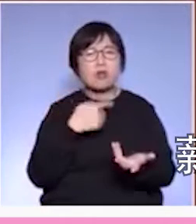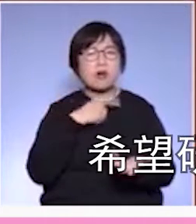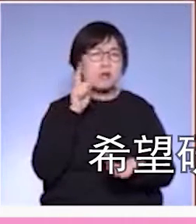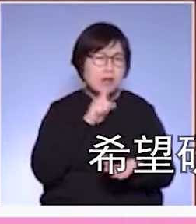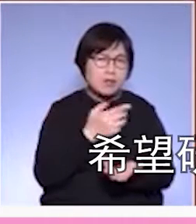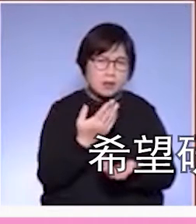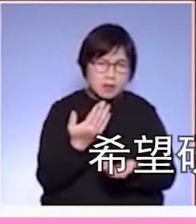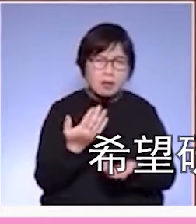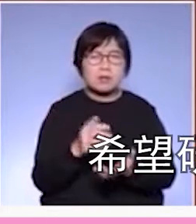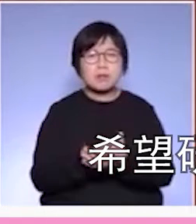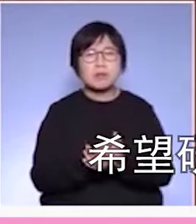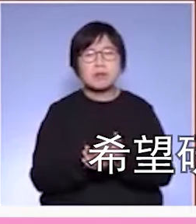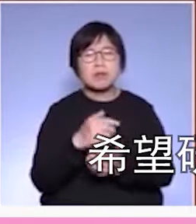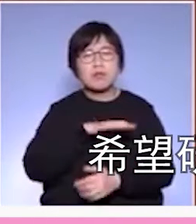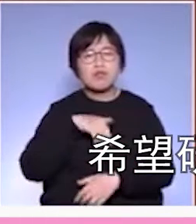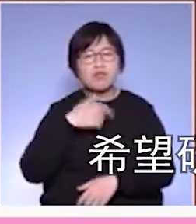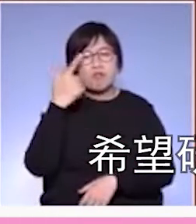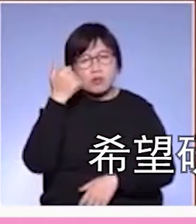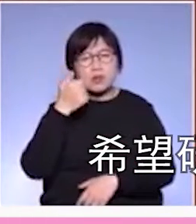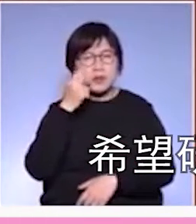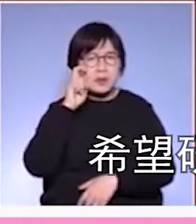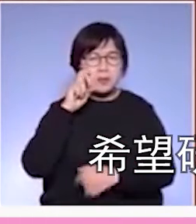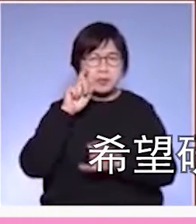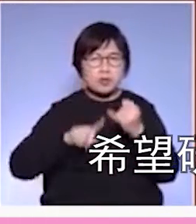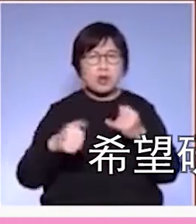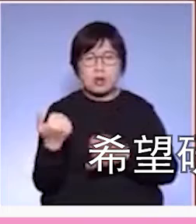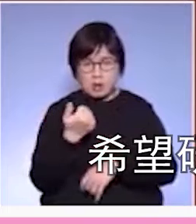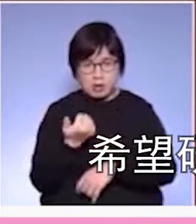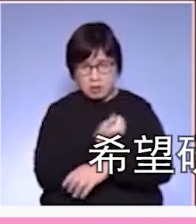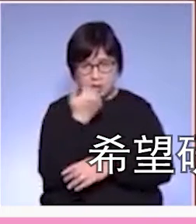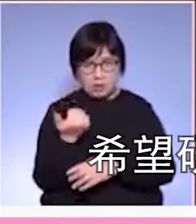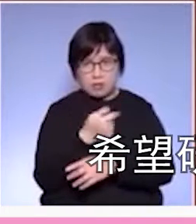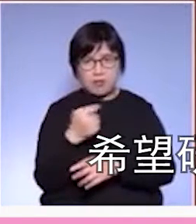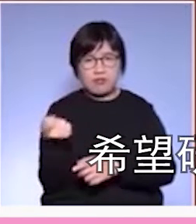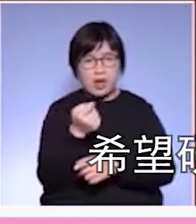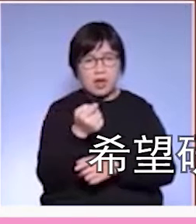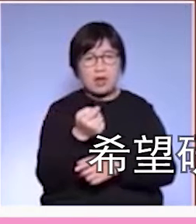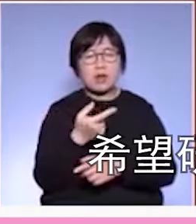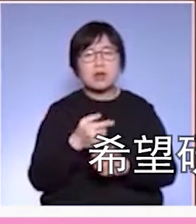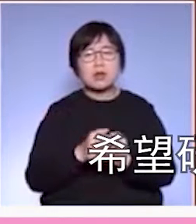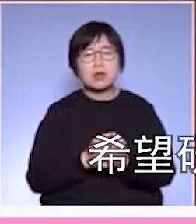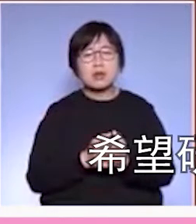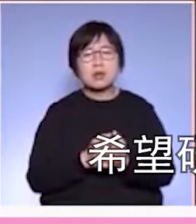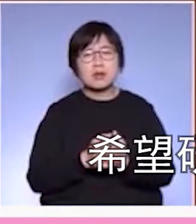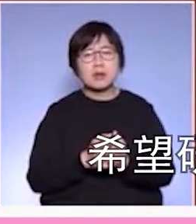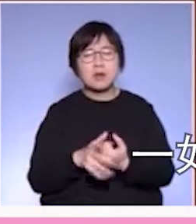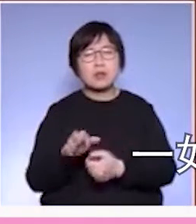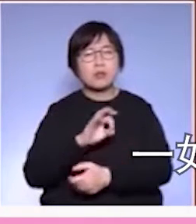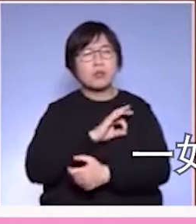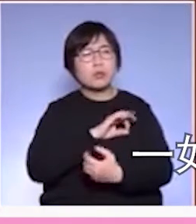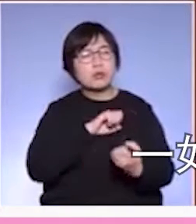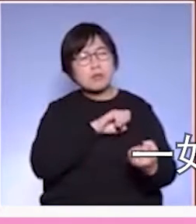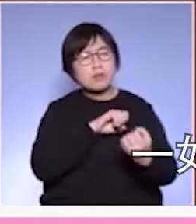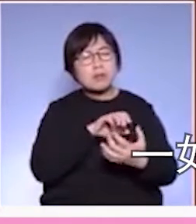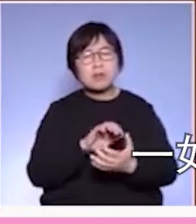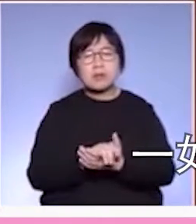問題。咁我哋希望喺研究有結果之後咧，就盡快同議會嚟到交代。不過一